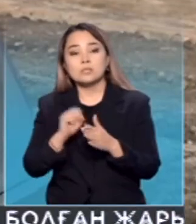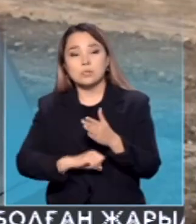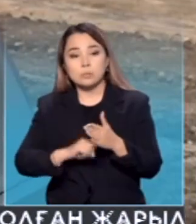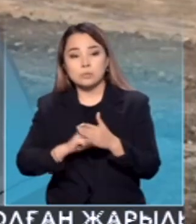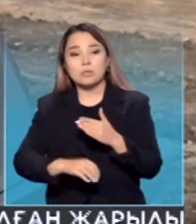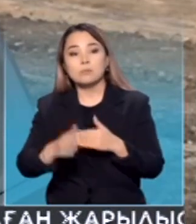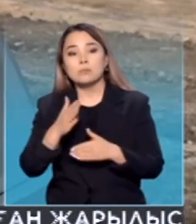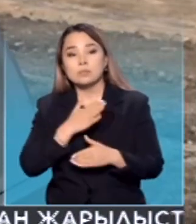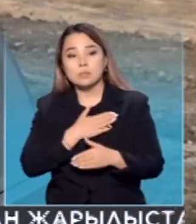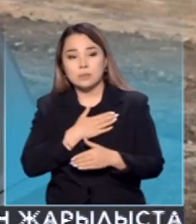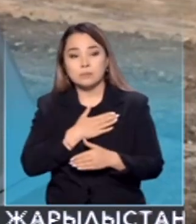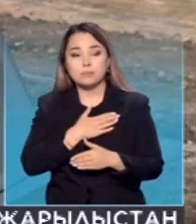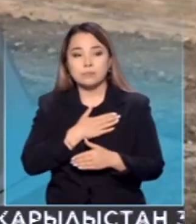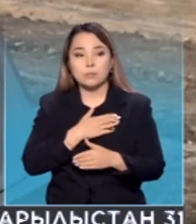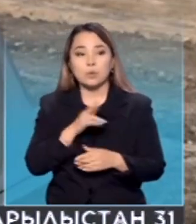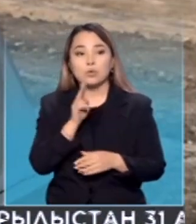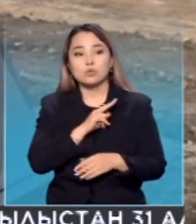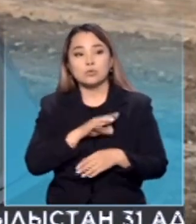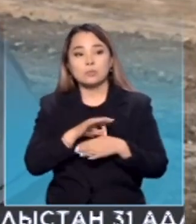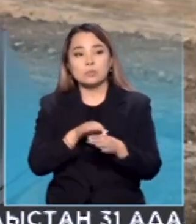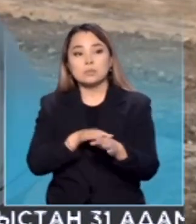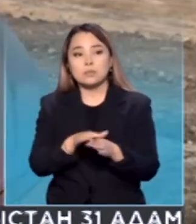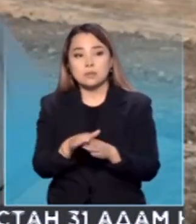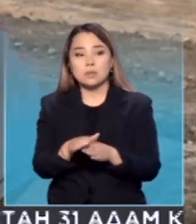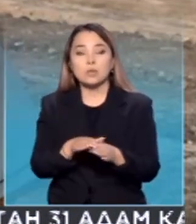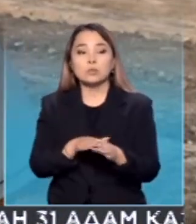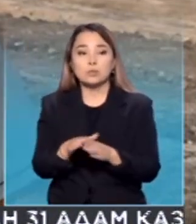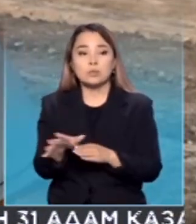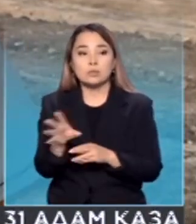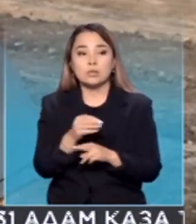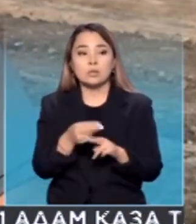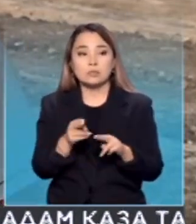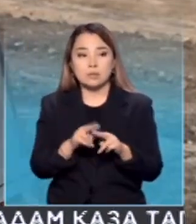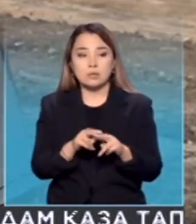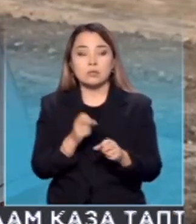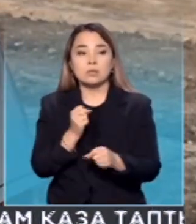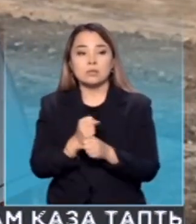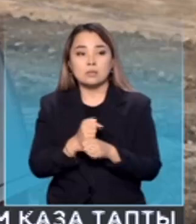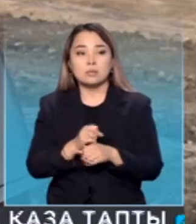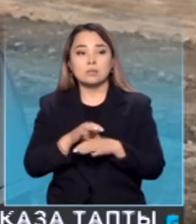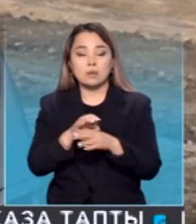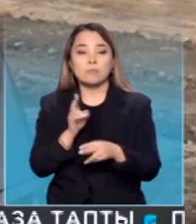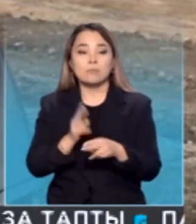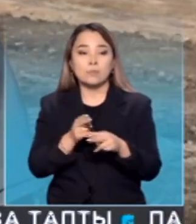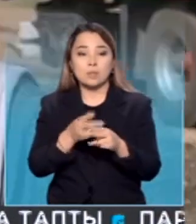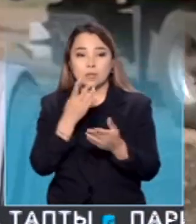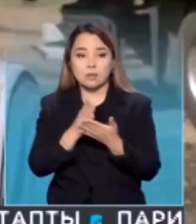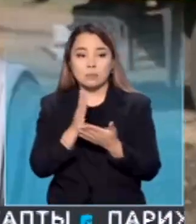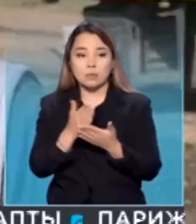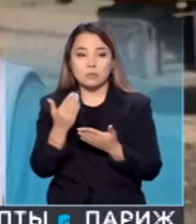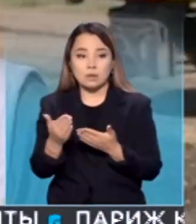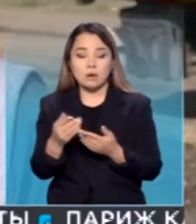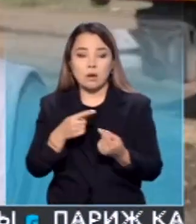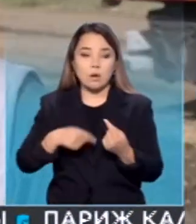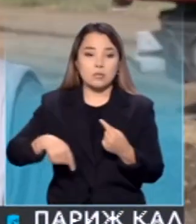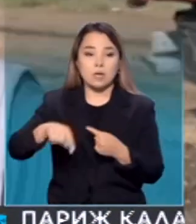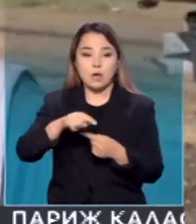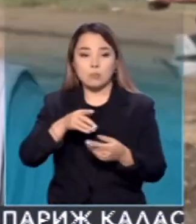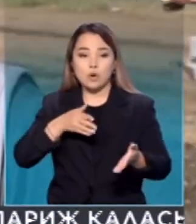бізге жұмысты толық рет атқаруға кедергісін келтіруде. Айналма